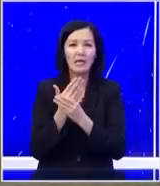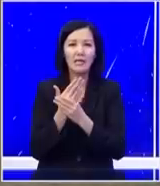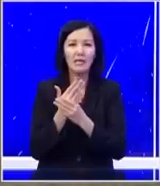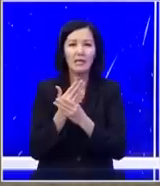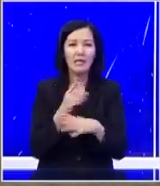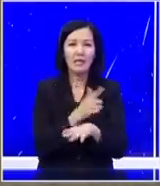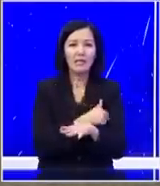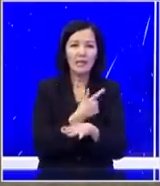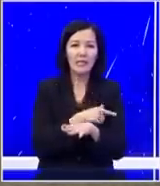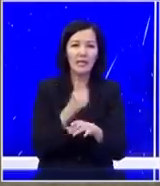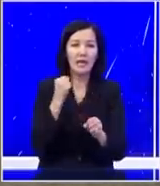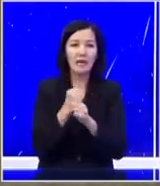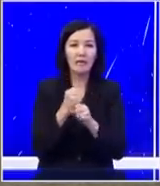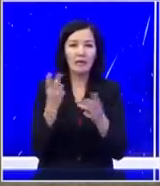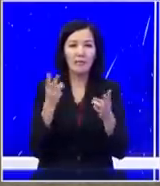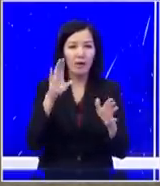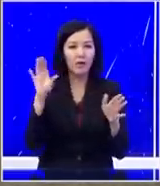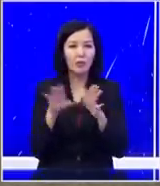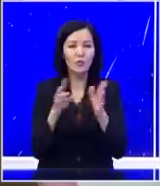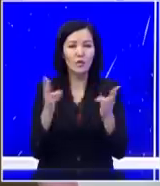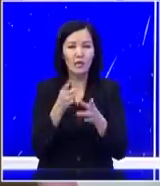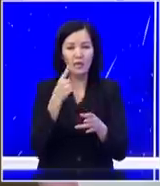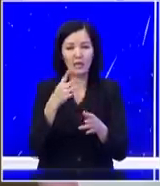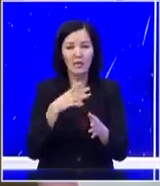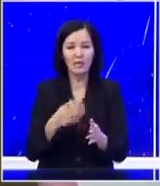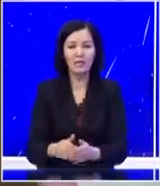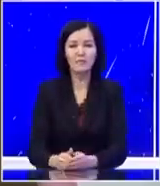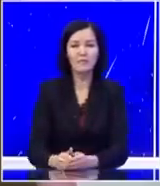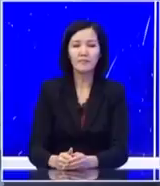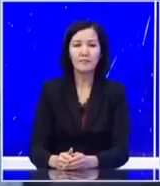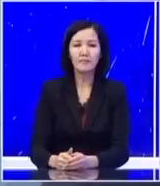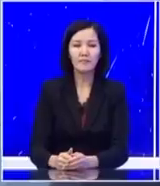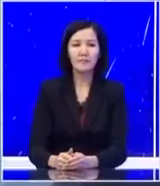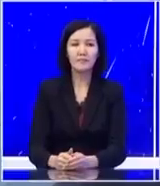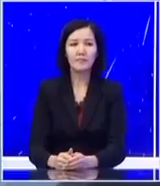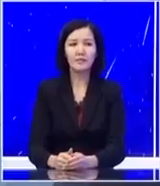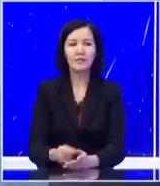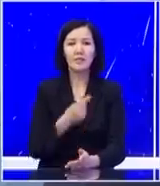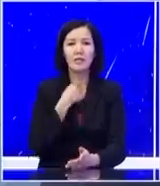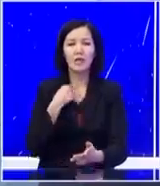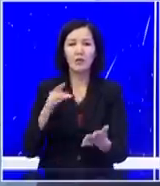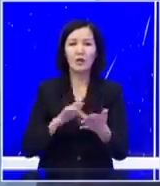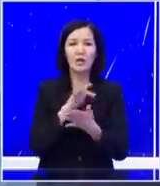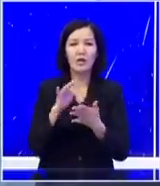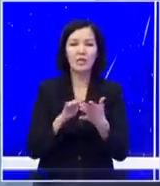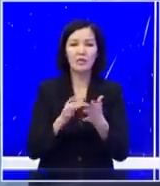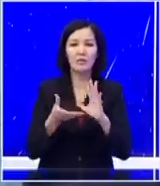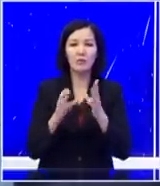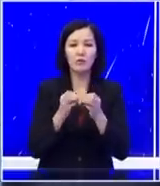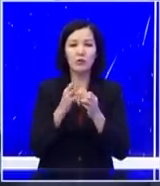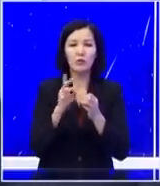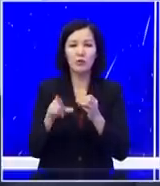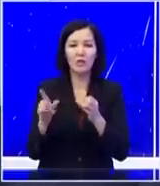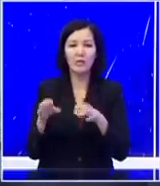санитарлық режим қатаң сақталуы тиіс екенін айтады. Талғарған қаласы бойынша 13 науқас